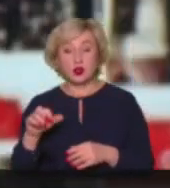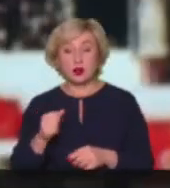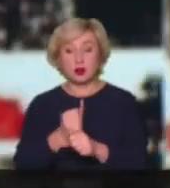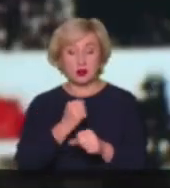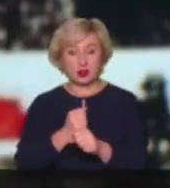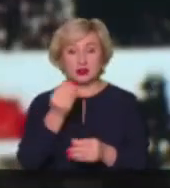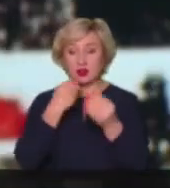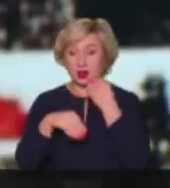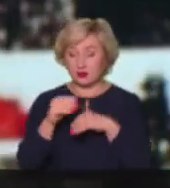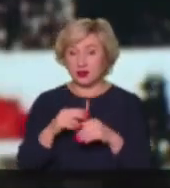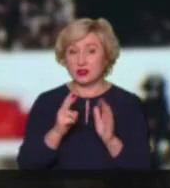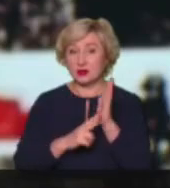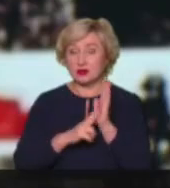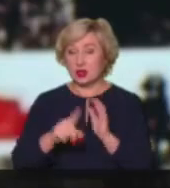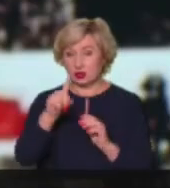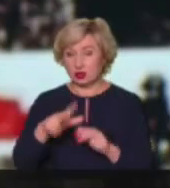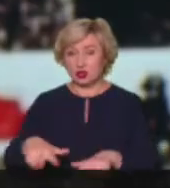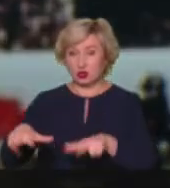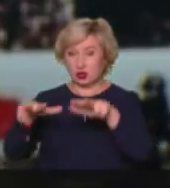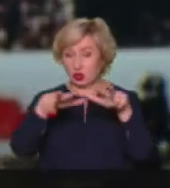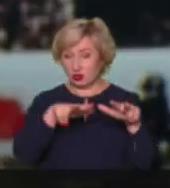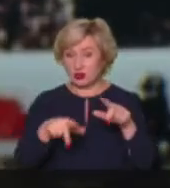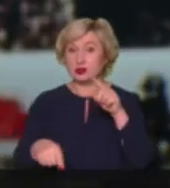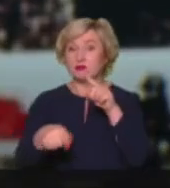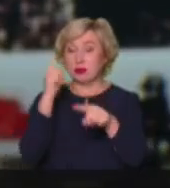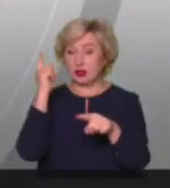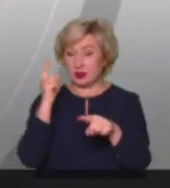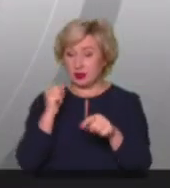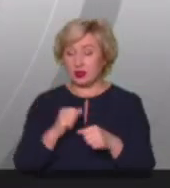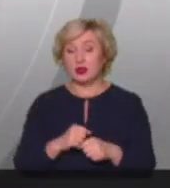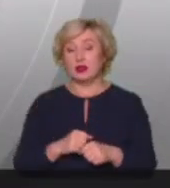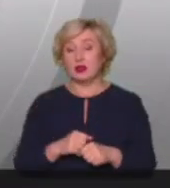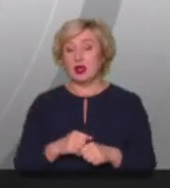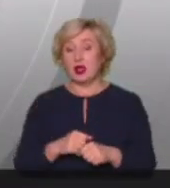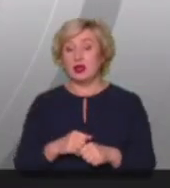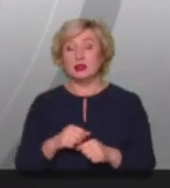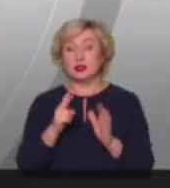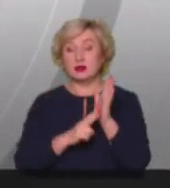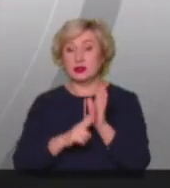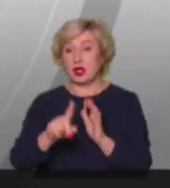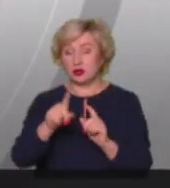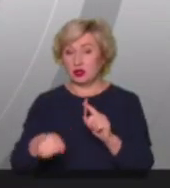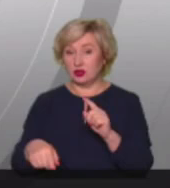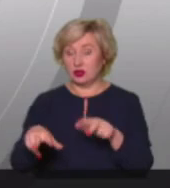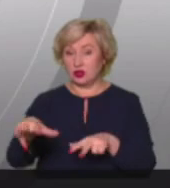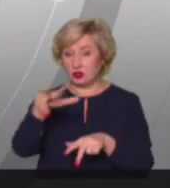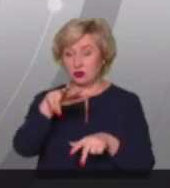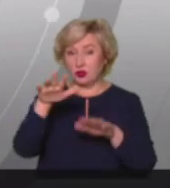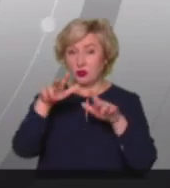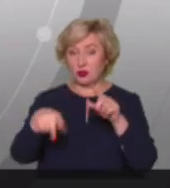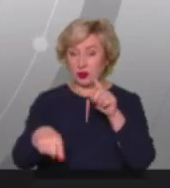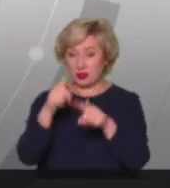досить ефективно значить 71 Дрон збили Чуєш Олеся 71 Дрон приземлили